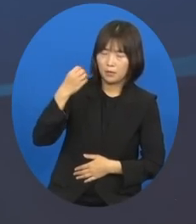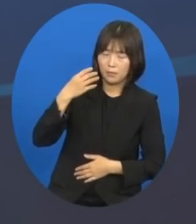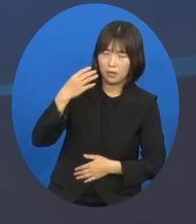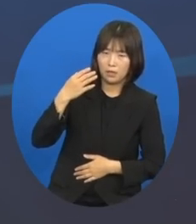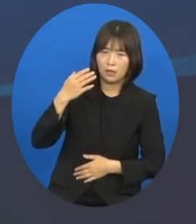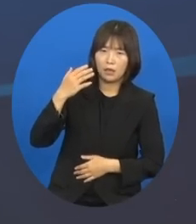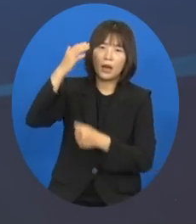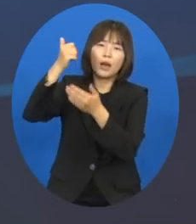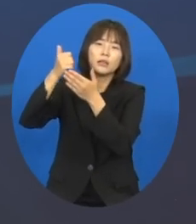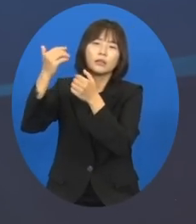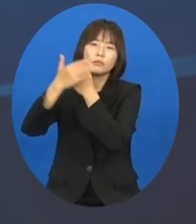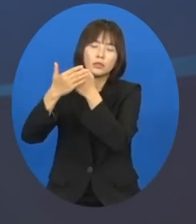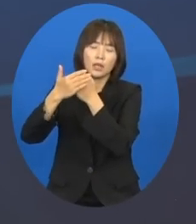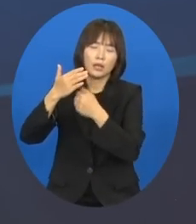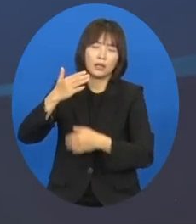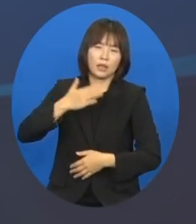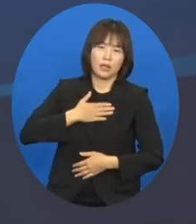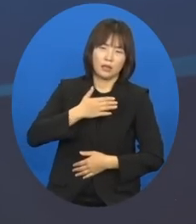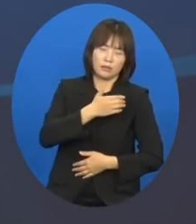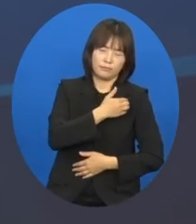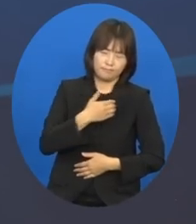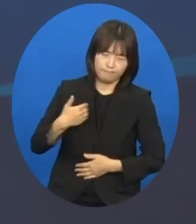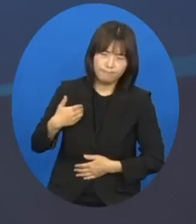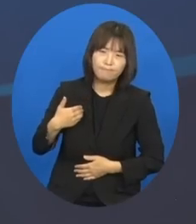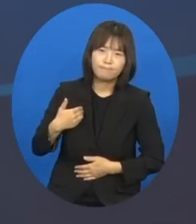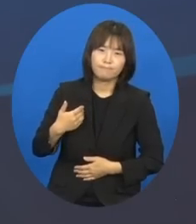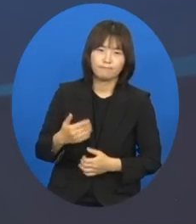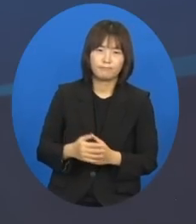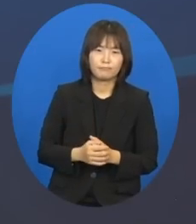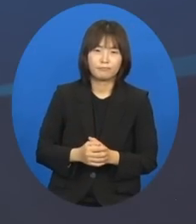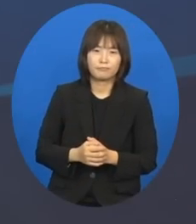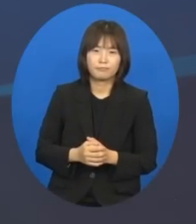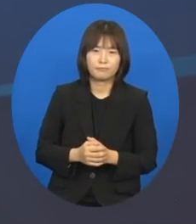은혜가 내게 조카도다 마이 그레이스